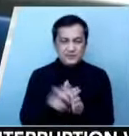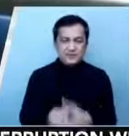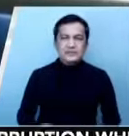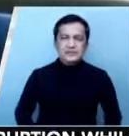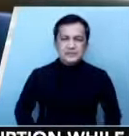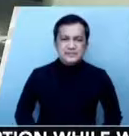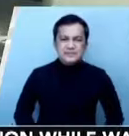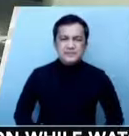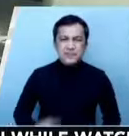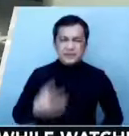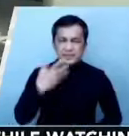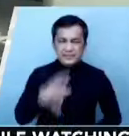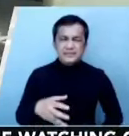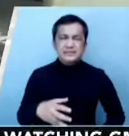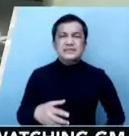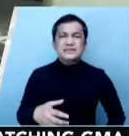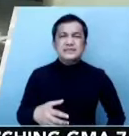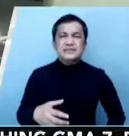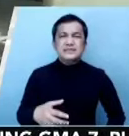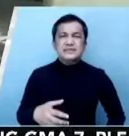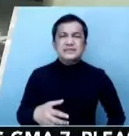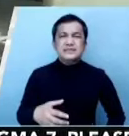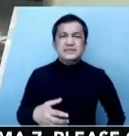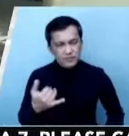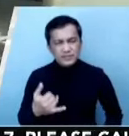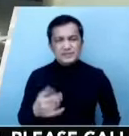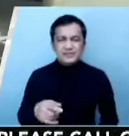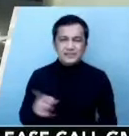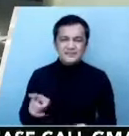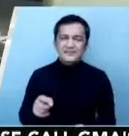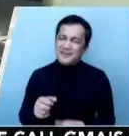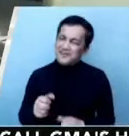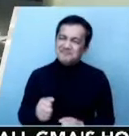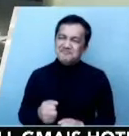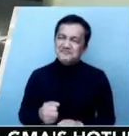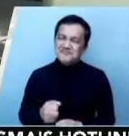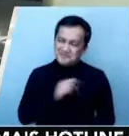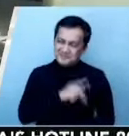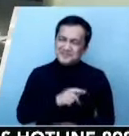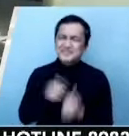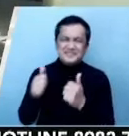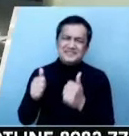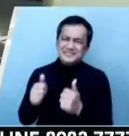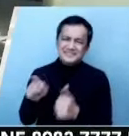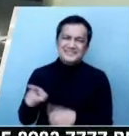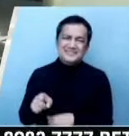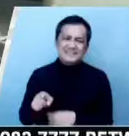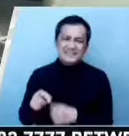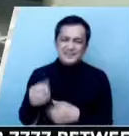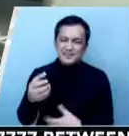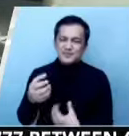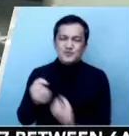Naog mo din po ako kasi at least na-appreciate nila. So tabang ko sa effort ko na maibsan tong